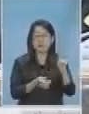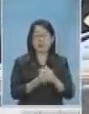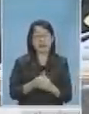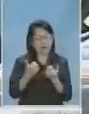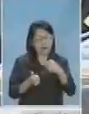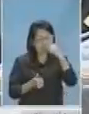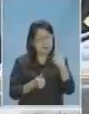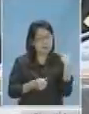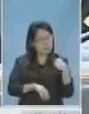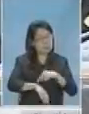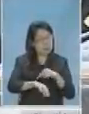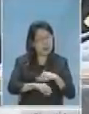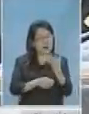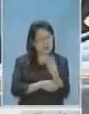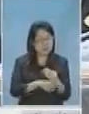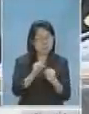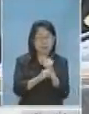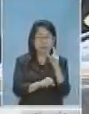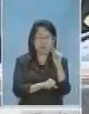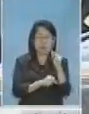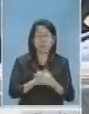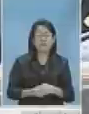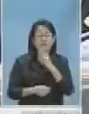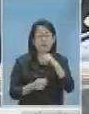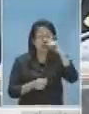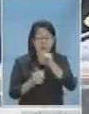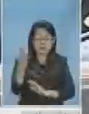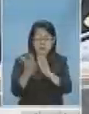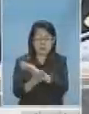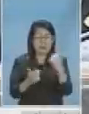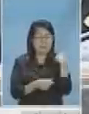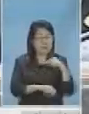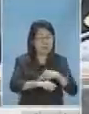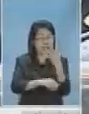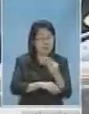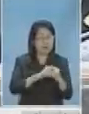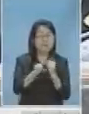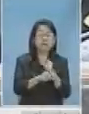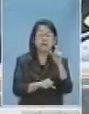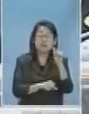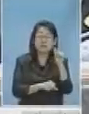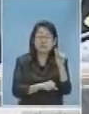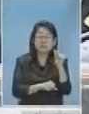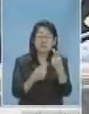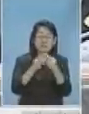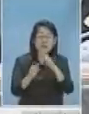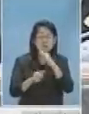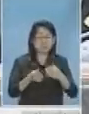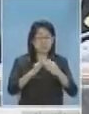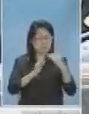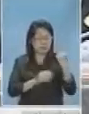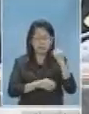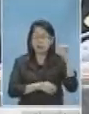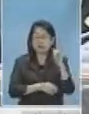านครับประเทศไทยของเราใน20ปีนี้ถ้าเราตั้งหลักไม่ถูกกำหนดนโยบายและยุทธศาสตร์